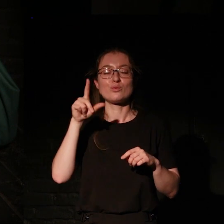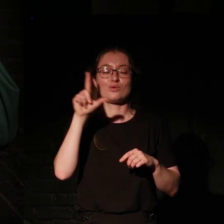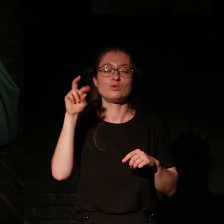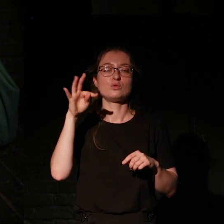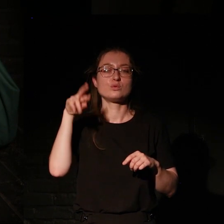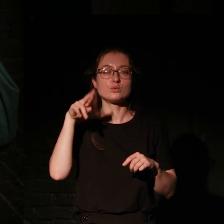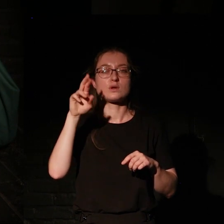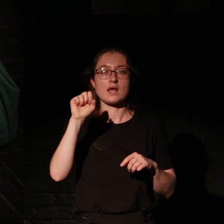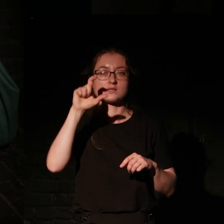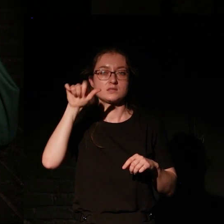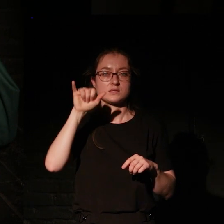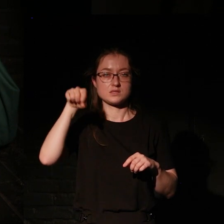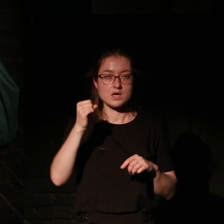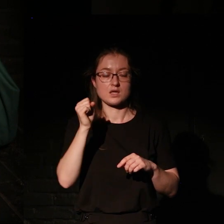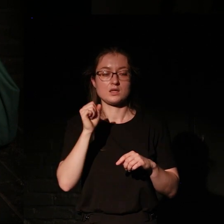we współczesnych